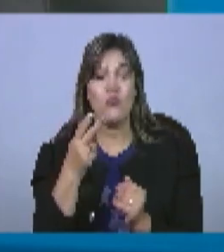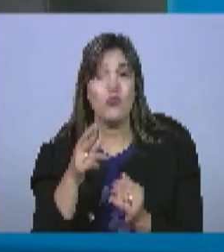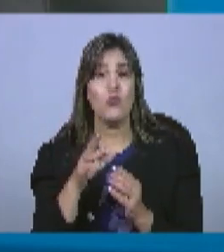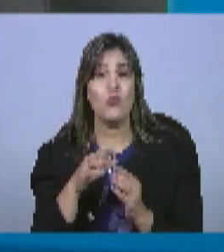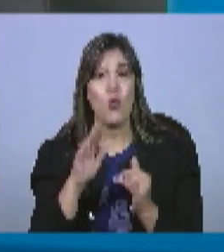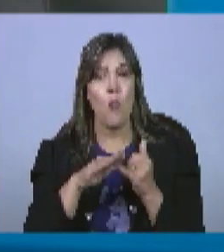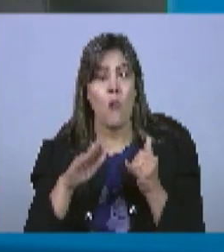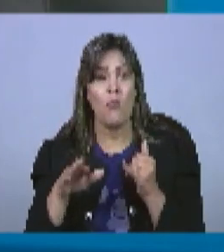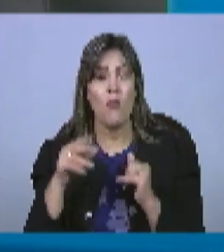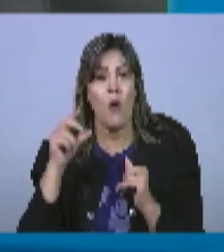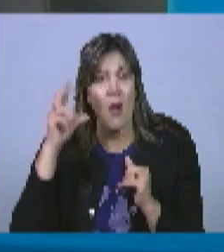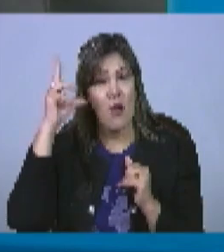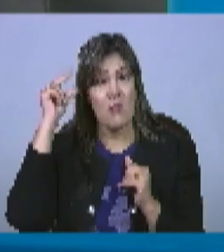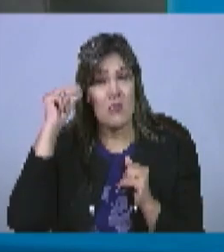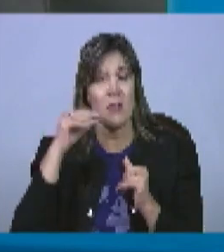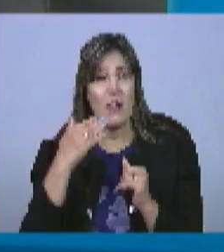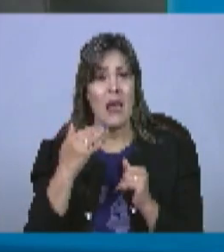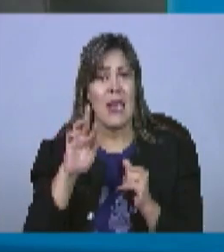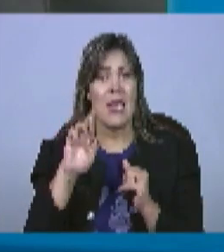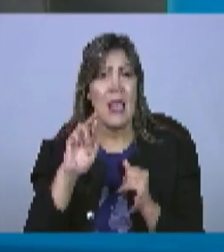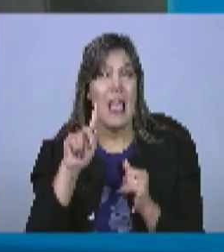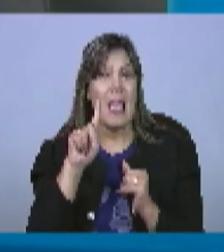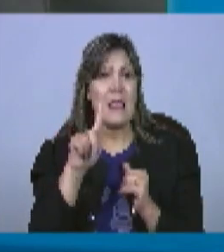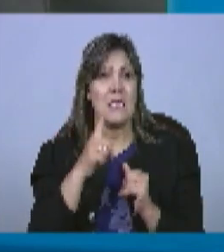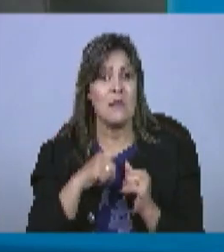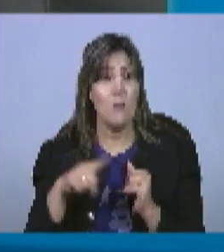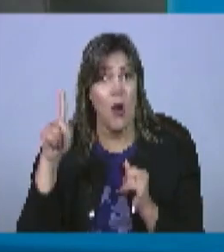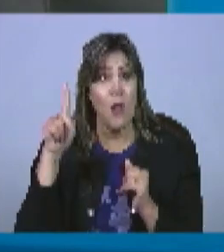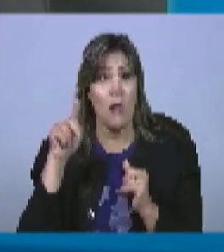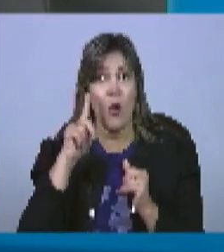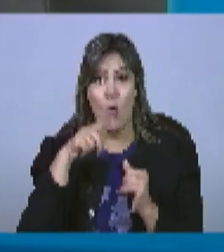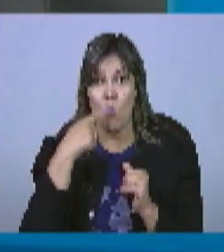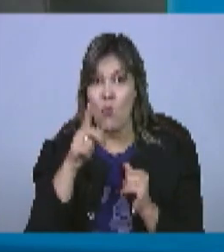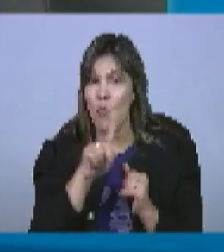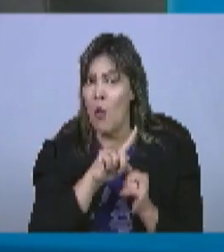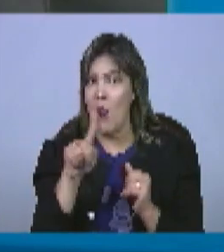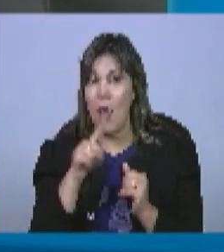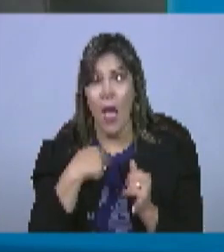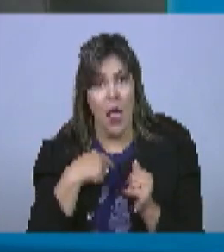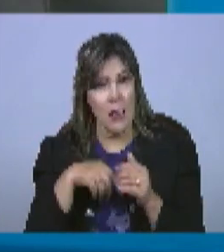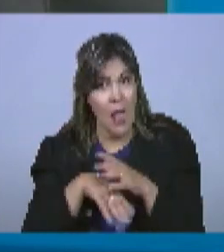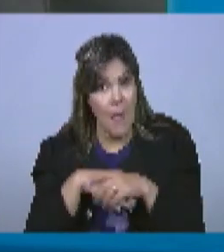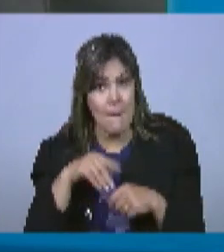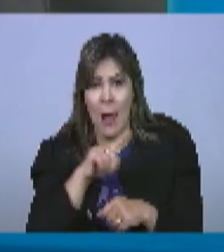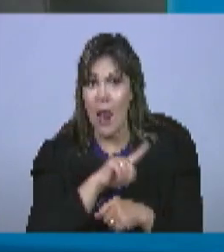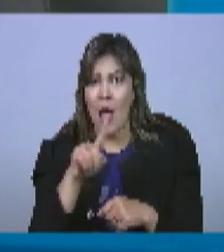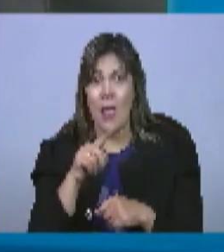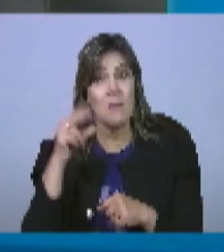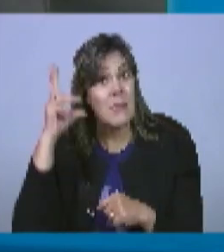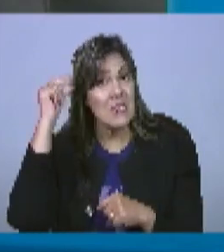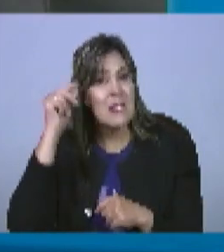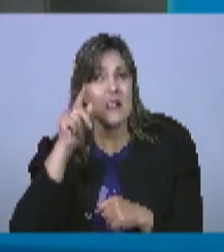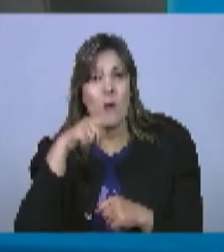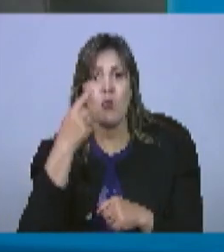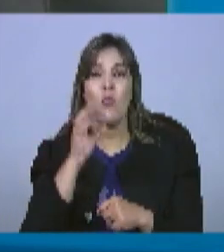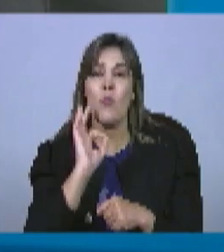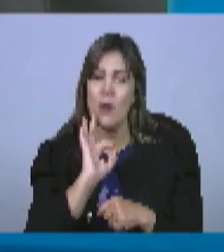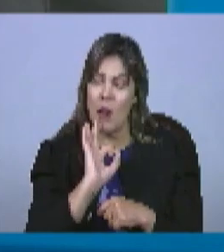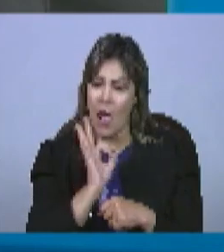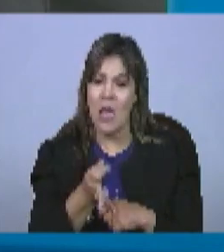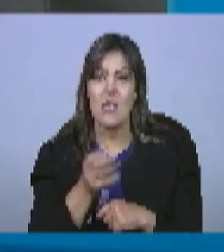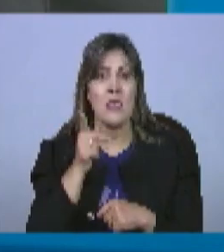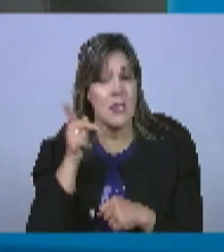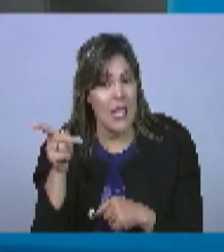من جراء ذلك حزب الله نفى ان يكون ضالعا في هذه العمليه ولكن اسرائيل بتقول ان حزب الله